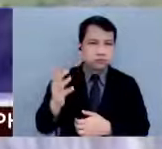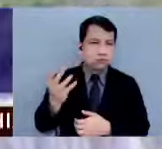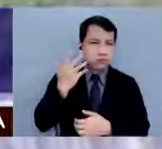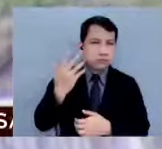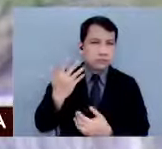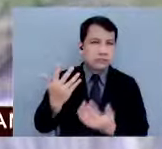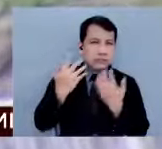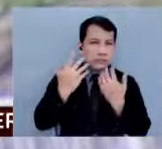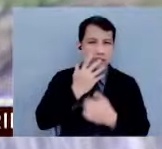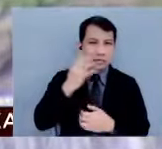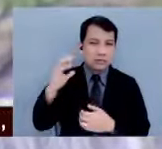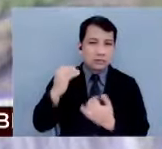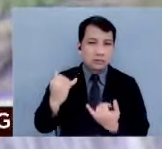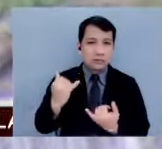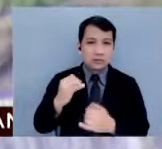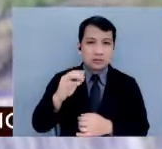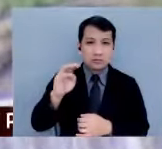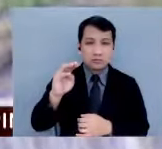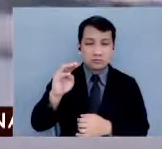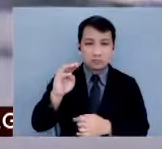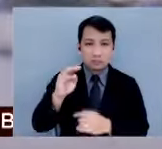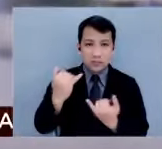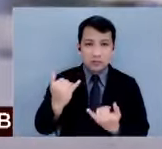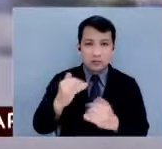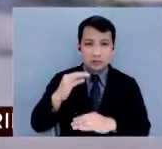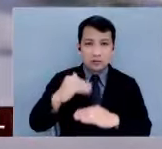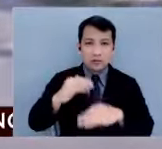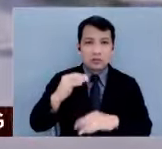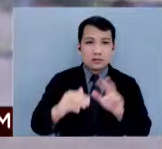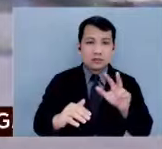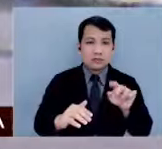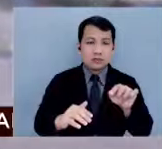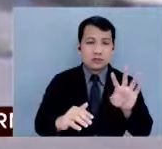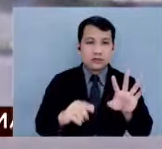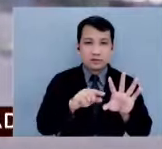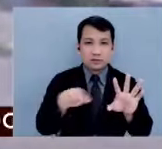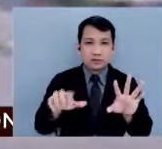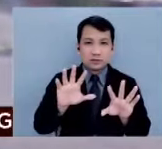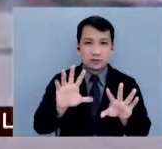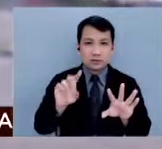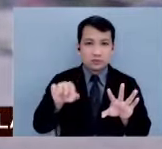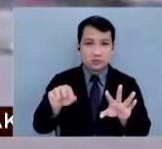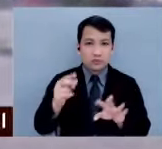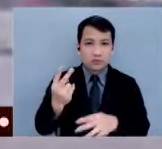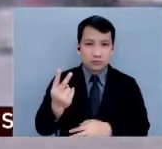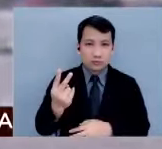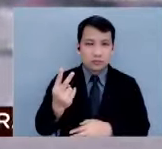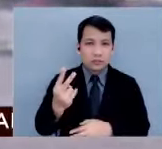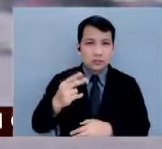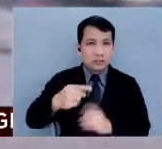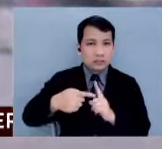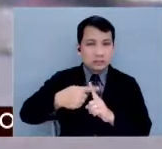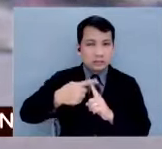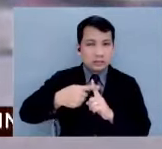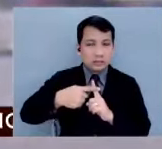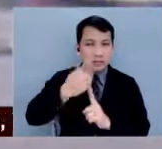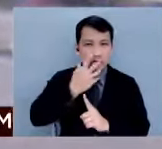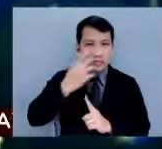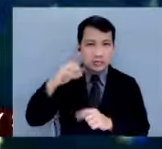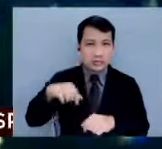PAGASA. Ngayong Marso, posible raw umabot sa 34.5 hanggang 36.2 degrees Celsius ang maximum temperature sa Metro